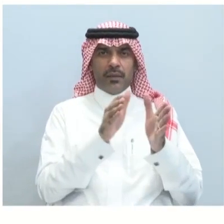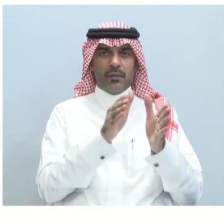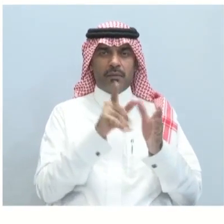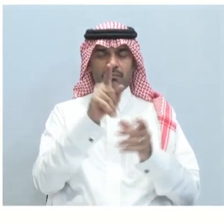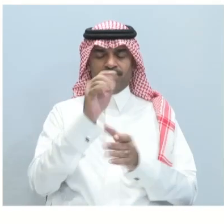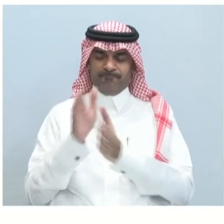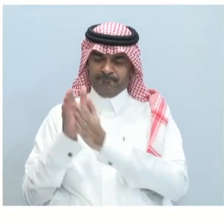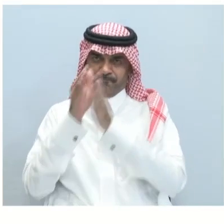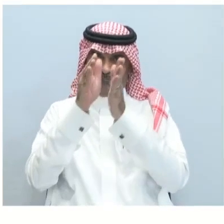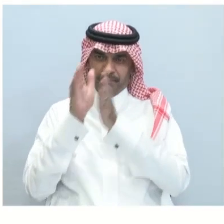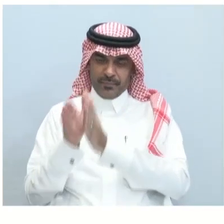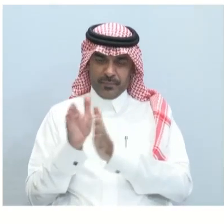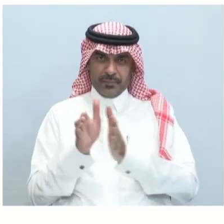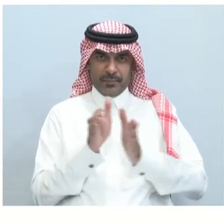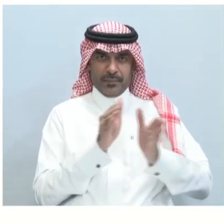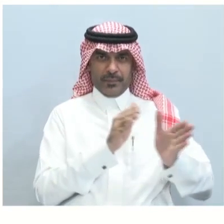التاليه